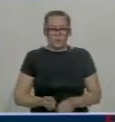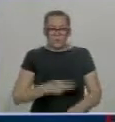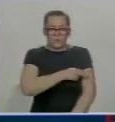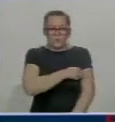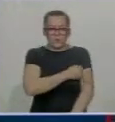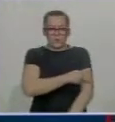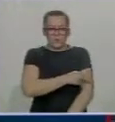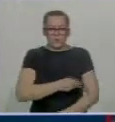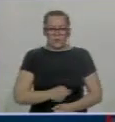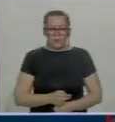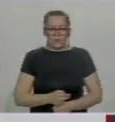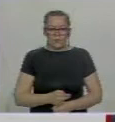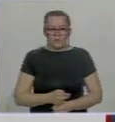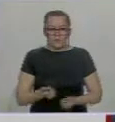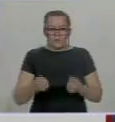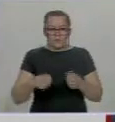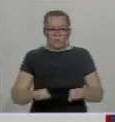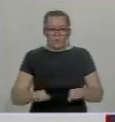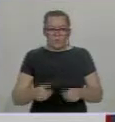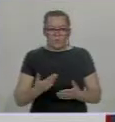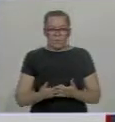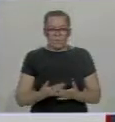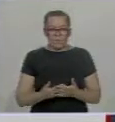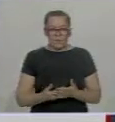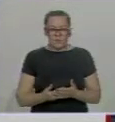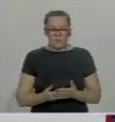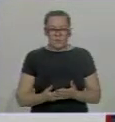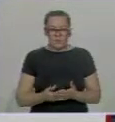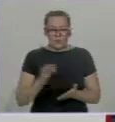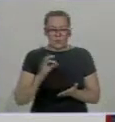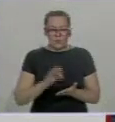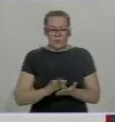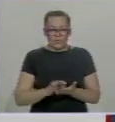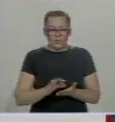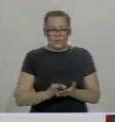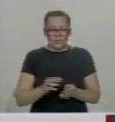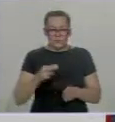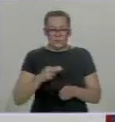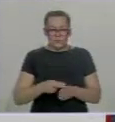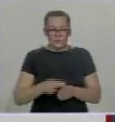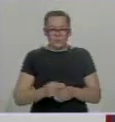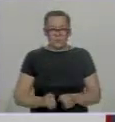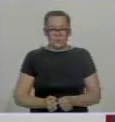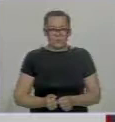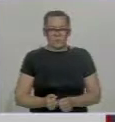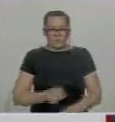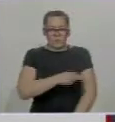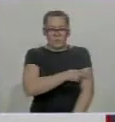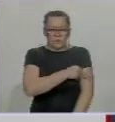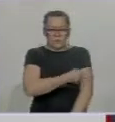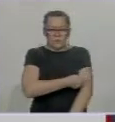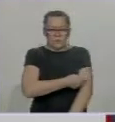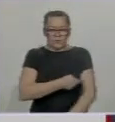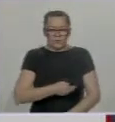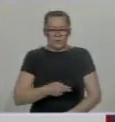care se vor desființa datorită neputinței medicilor să ajungă acolo. Spitalul Județean Alexandria, care